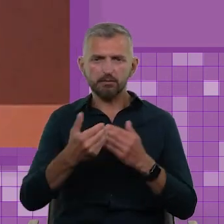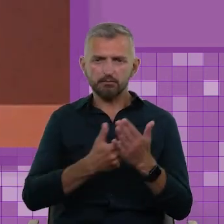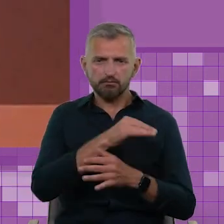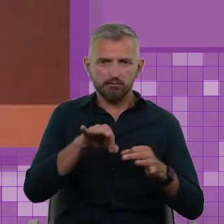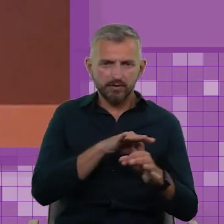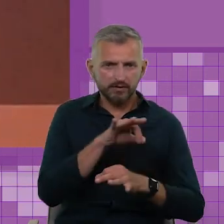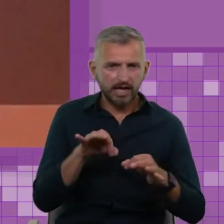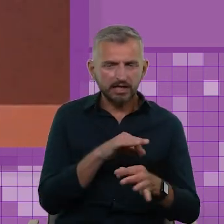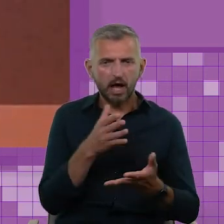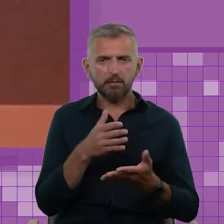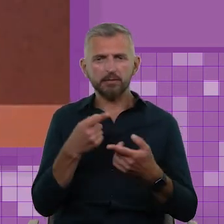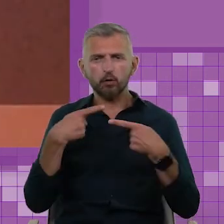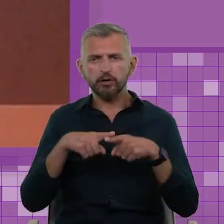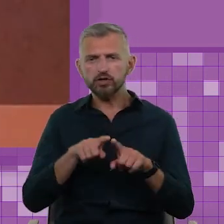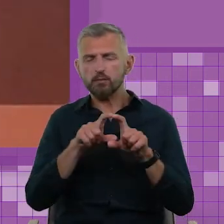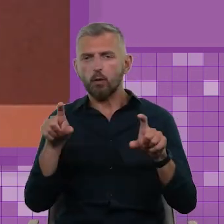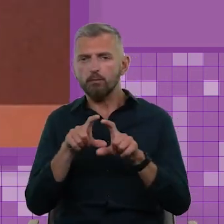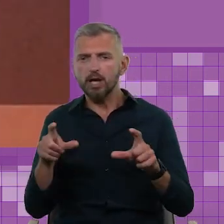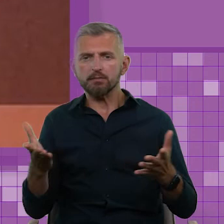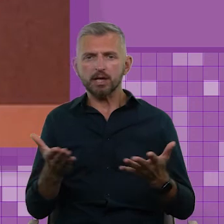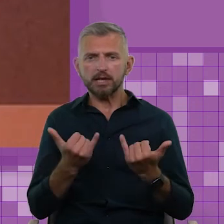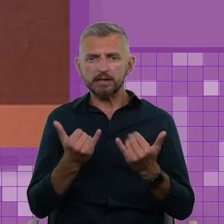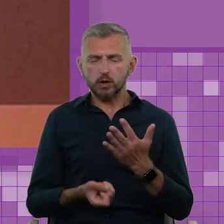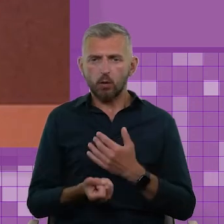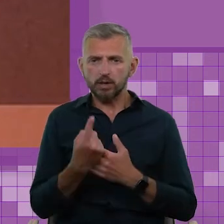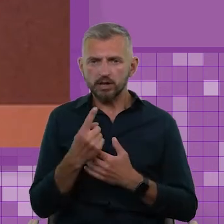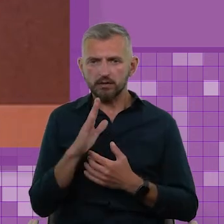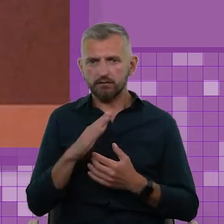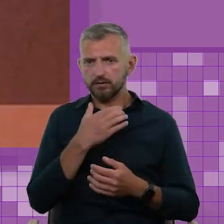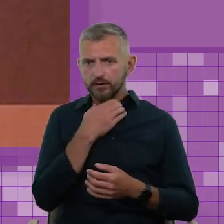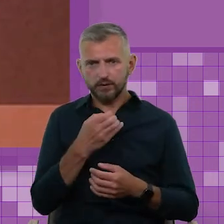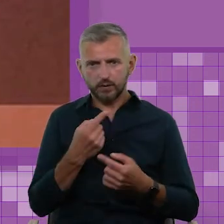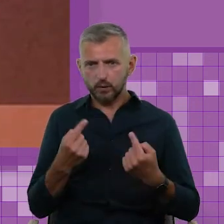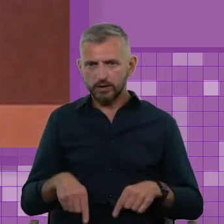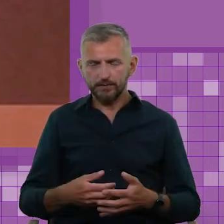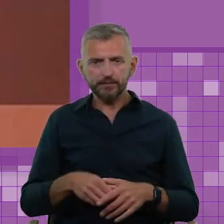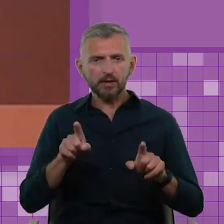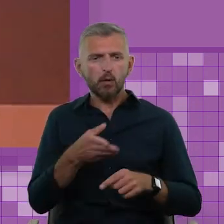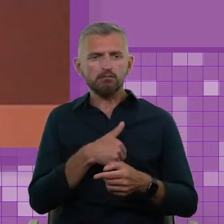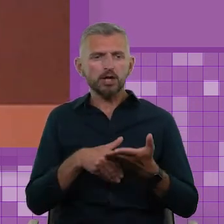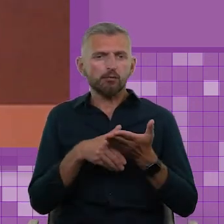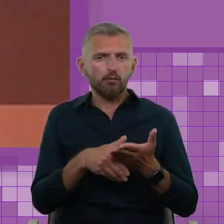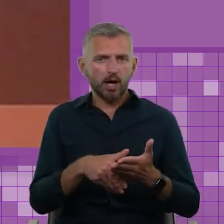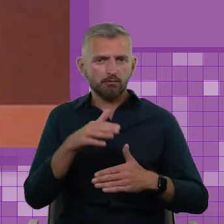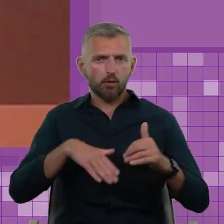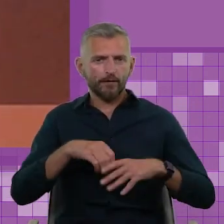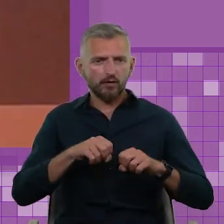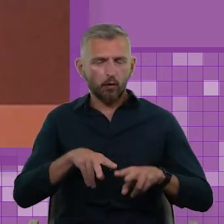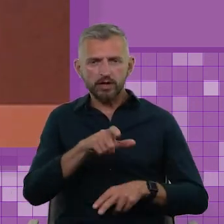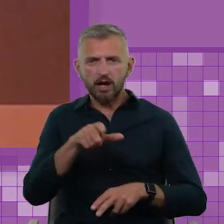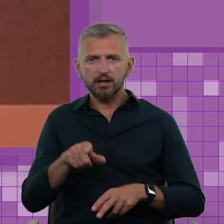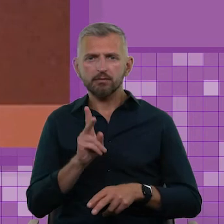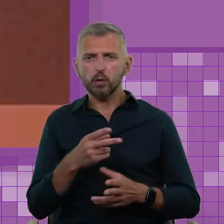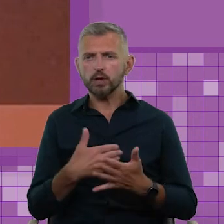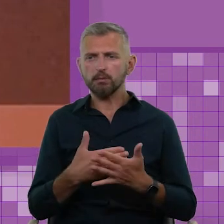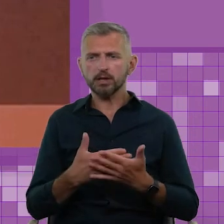та також технологічним компаніям, які зараз опинилися в скруті. Також ми допомагаємо професіоналам, які,